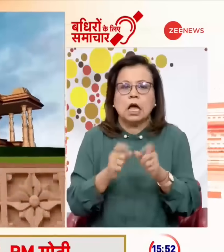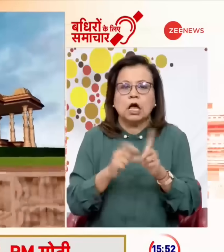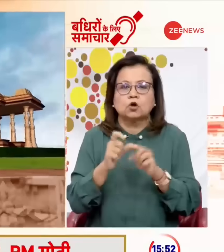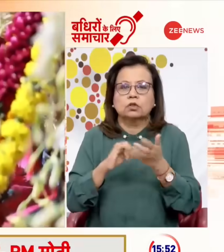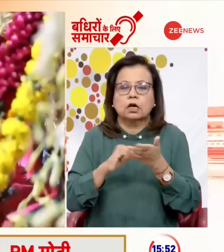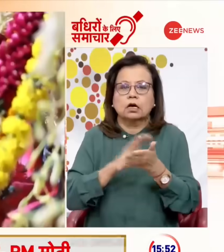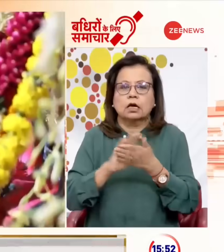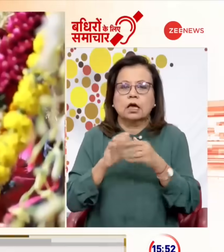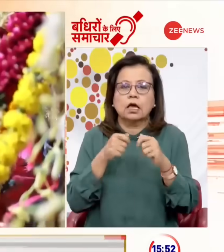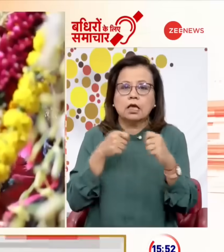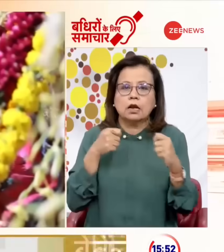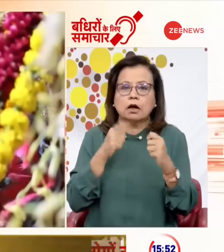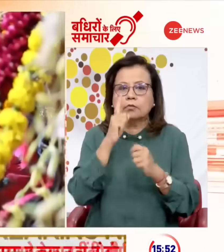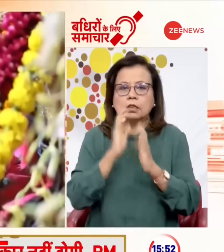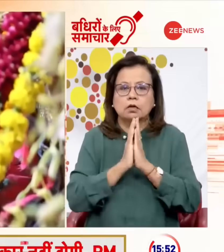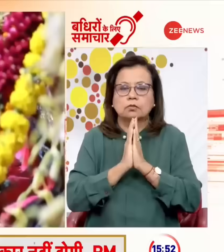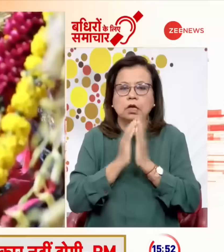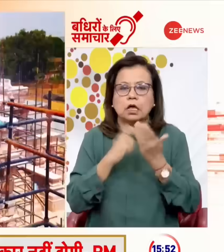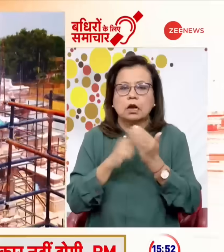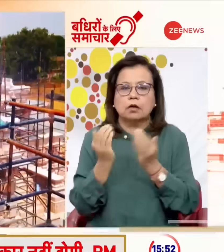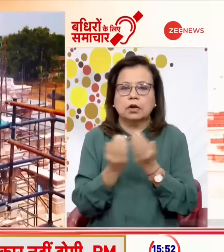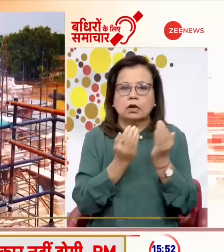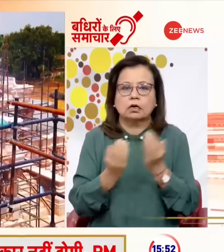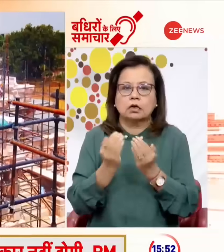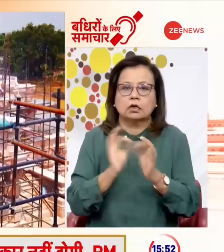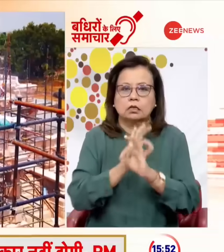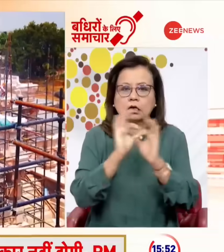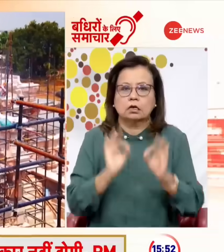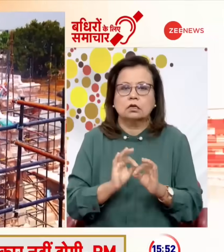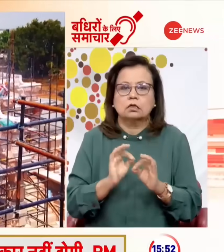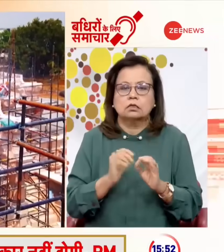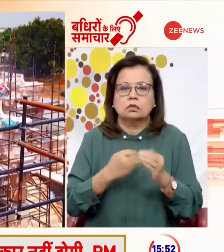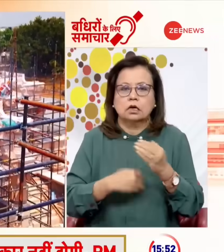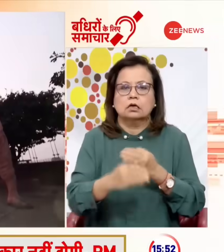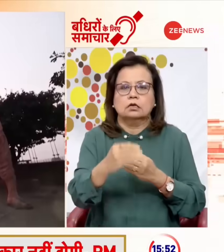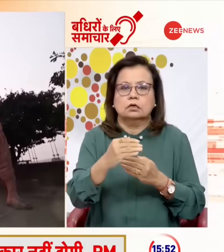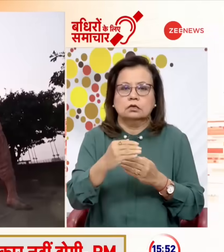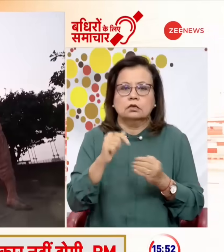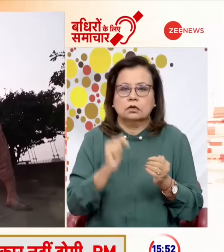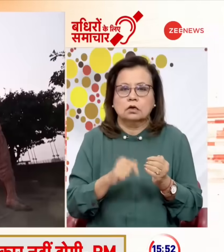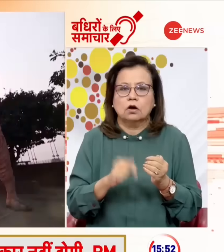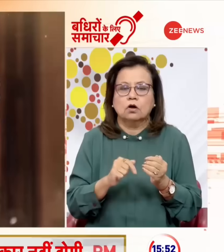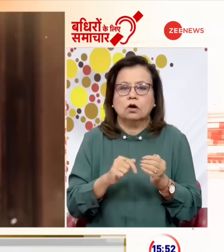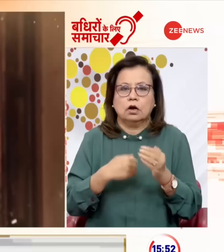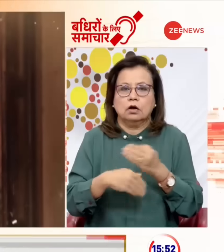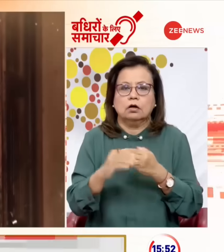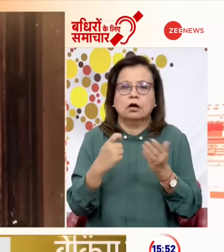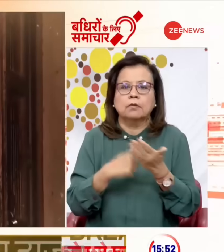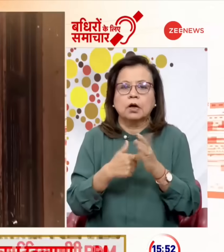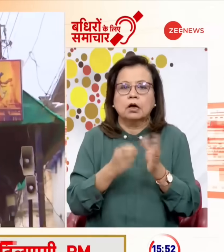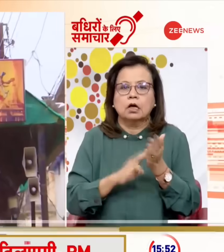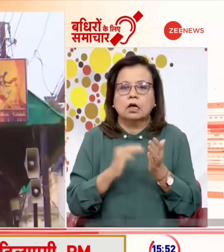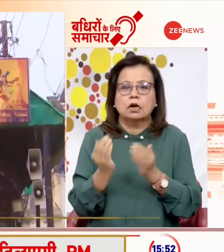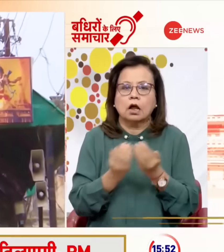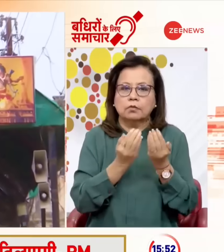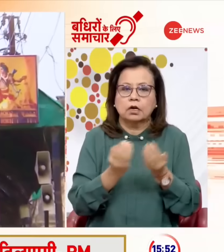अयोध्या के राम मंदिर में रामलला की प्राण प्रतिष्ठा को लेकर तैयारियां की जा रही हैं और